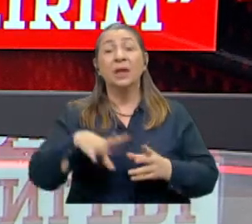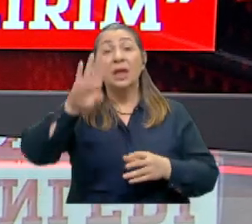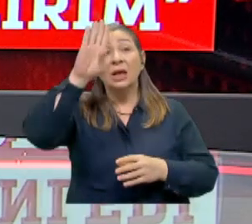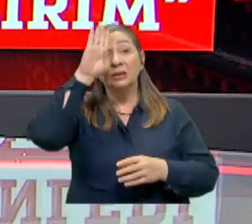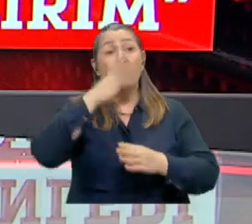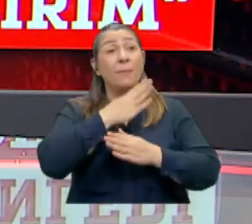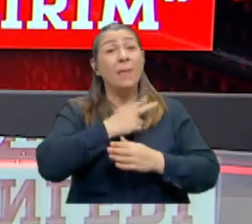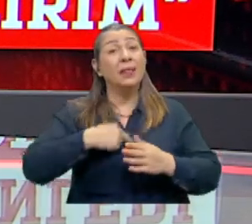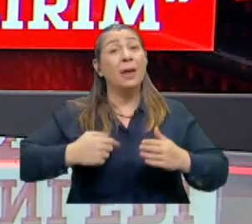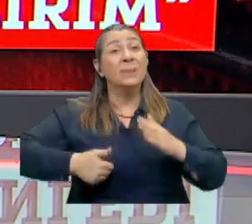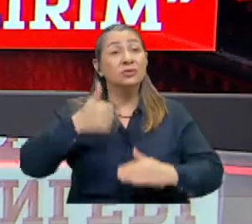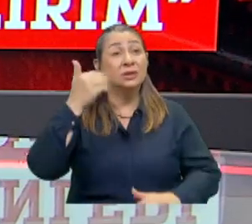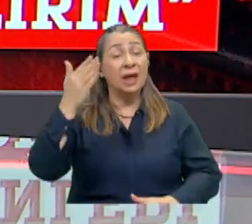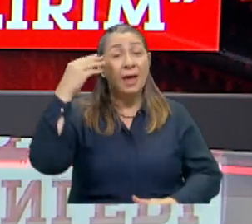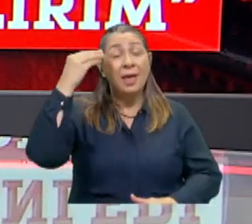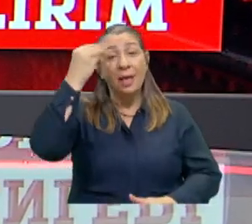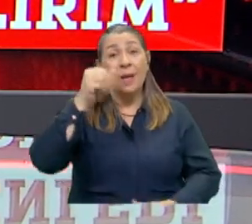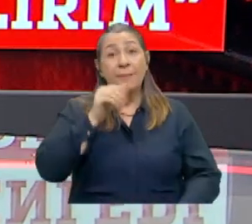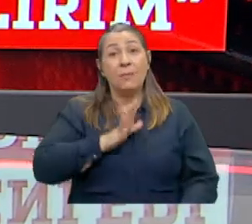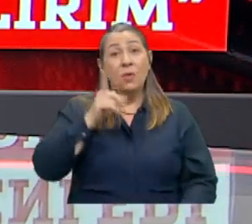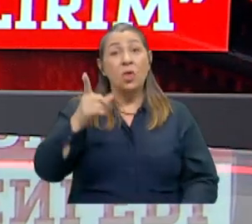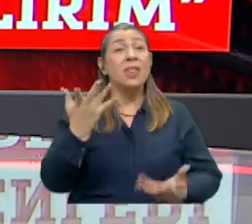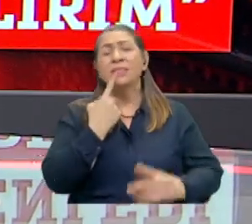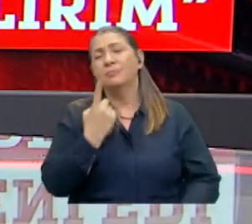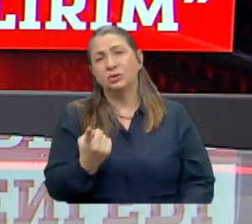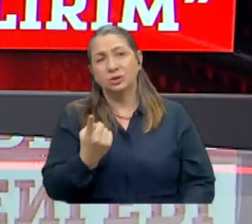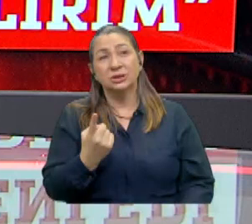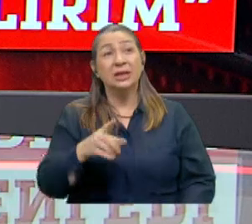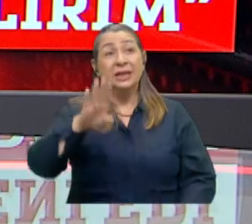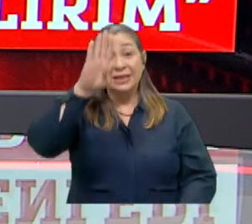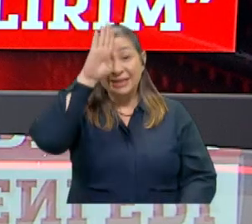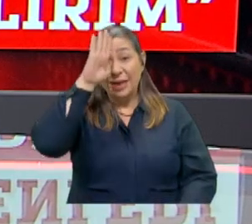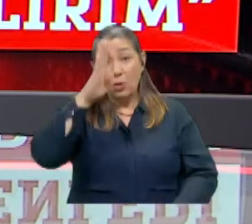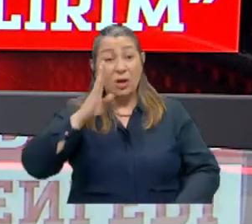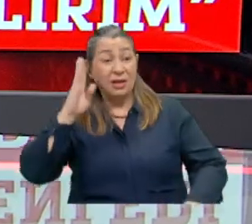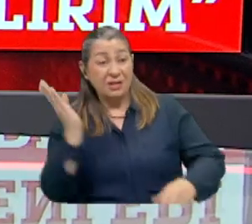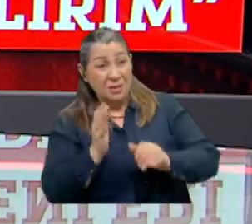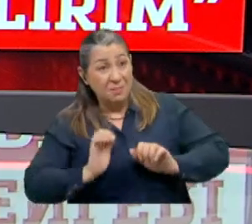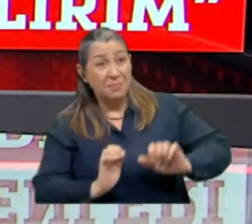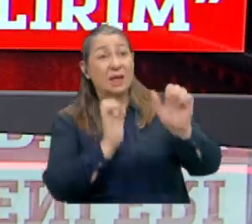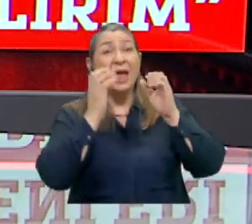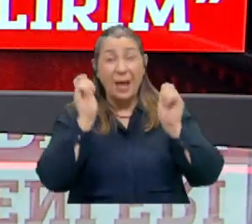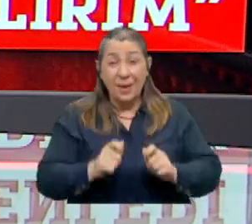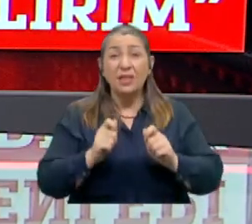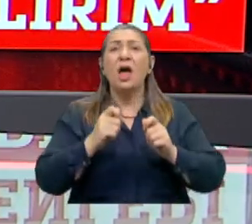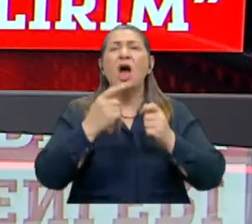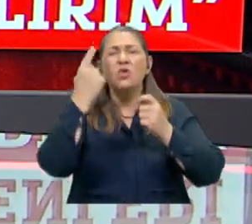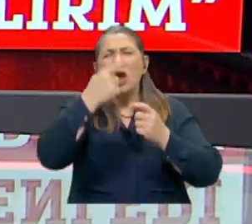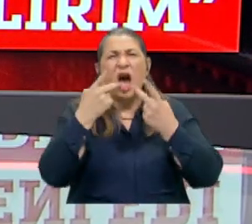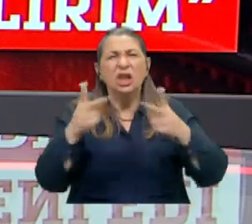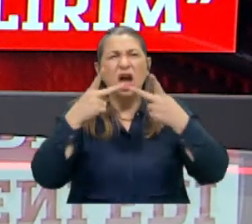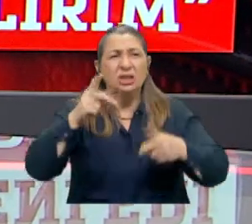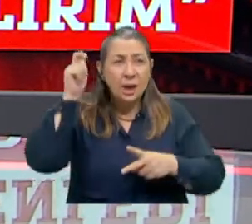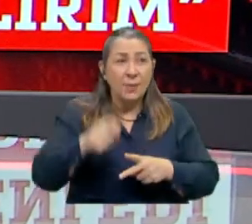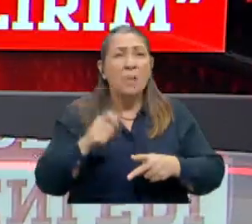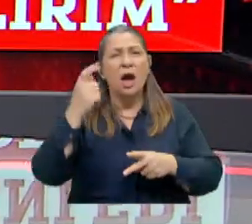İstanbul'un belediye başkanı Ekrem İmamoğlu ne demiş? İstanbul'a ihanet edenleri deşifre ederiz, akıllarını